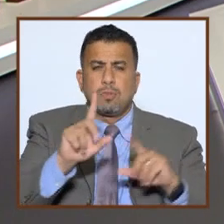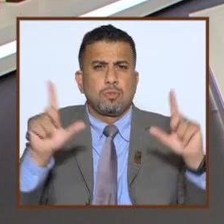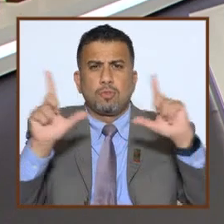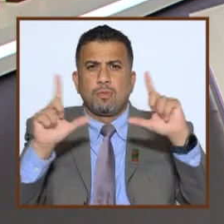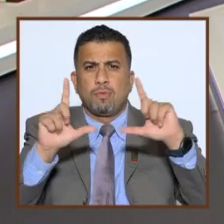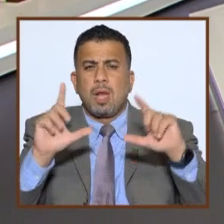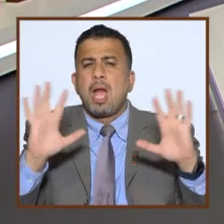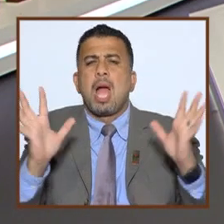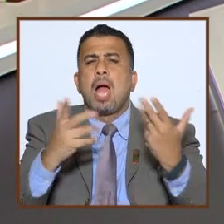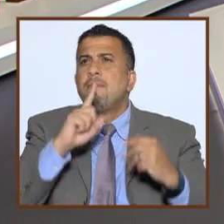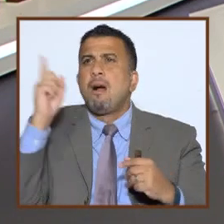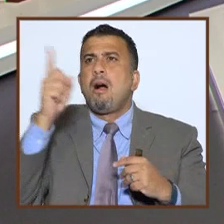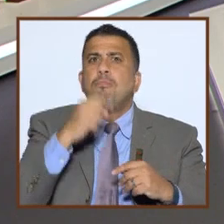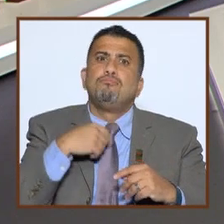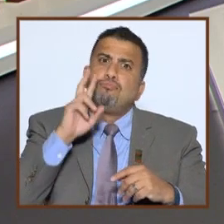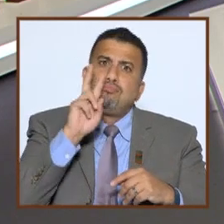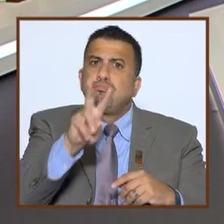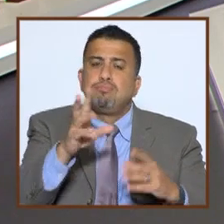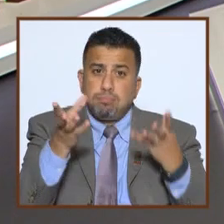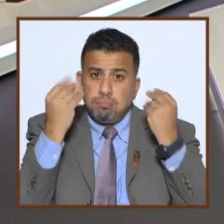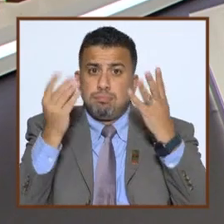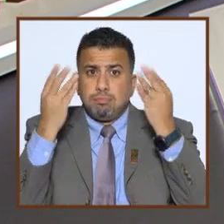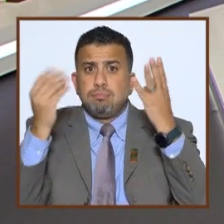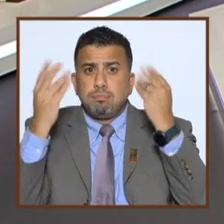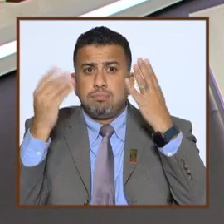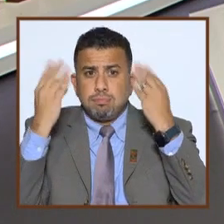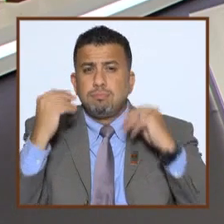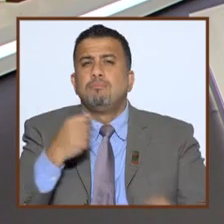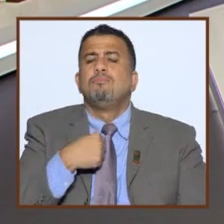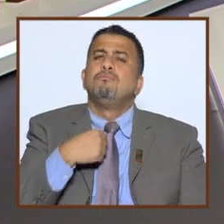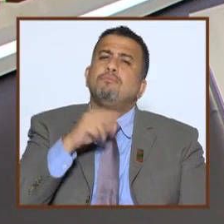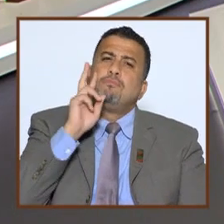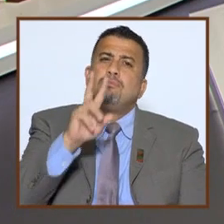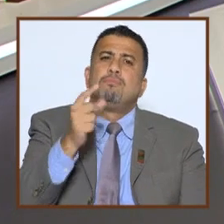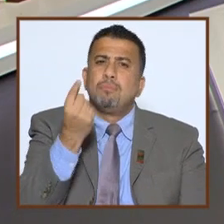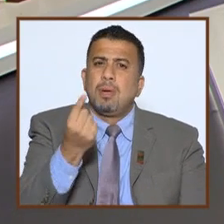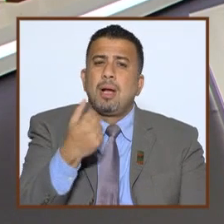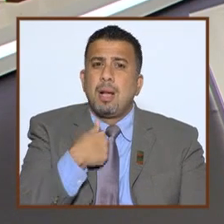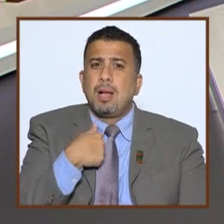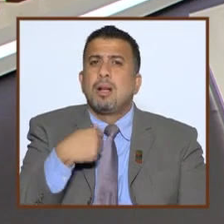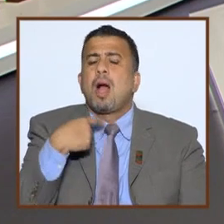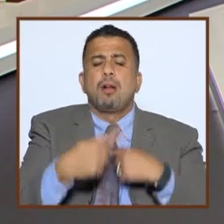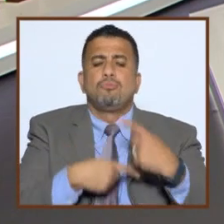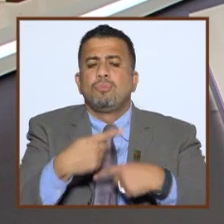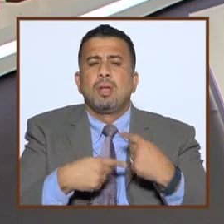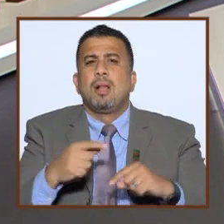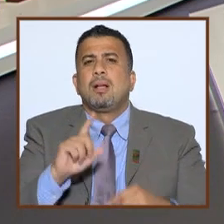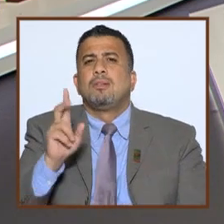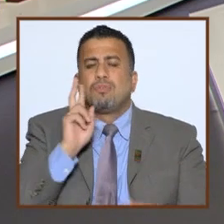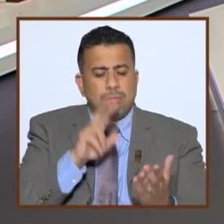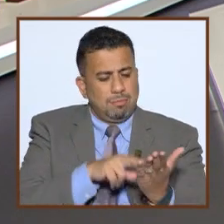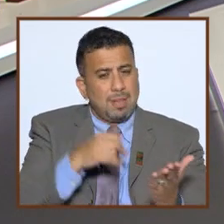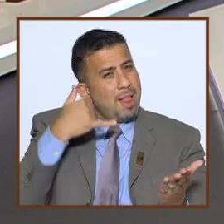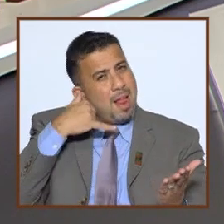في اي مكان بالعالم ولكن في عندي برنامج انا اتابعه على التليفون